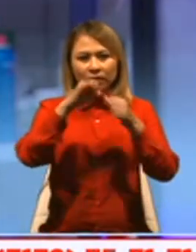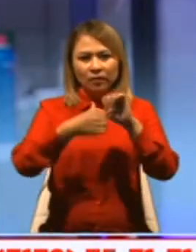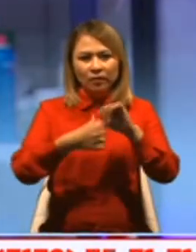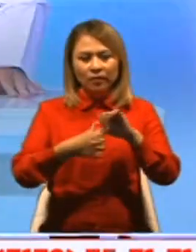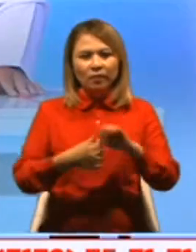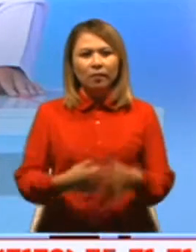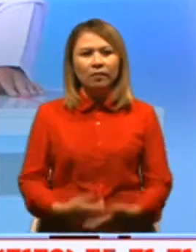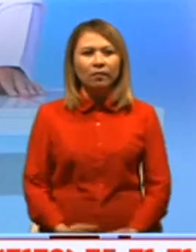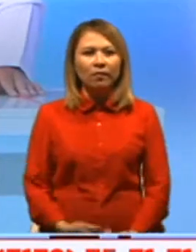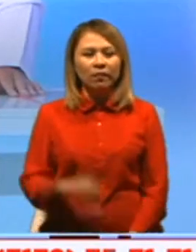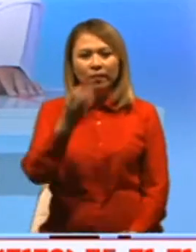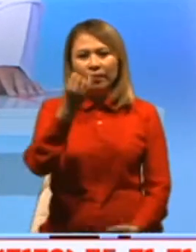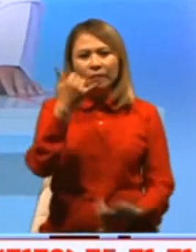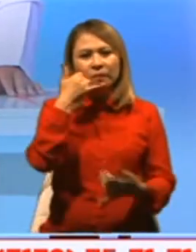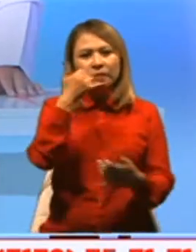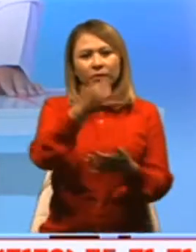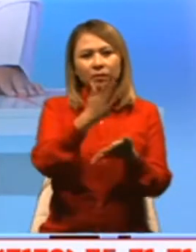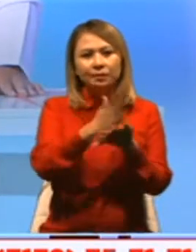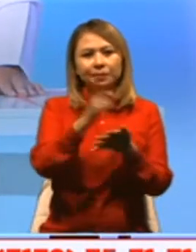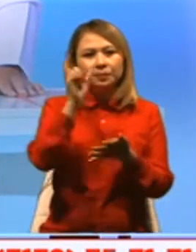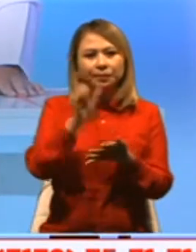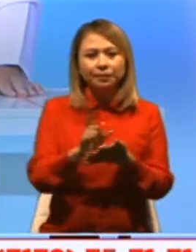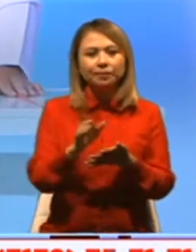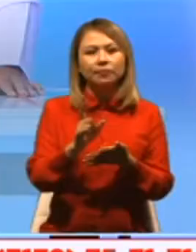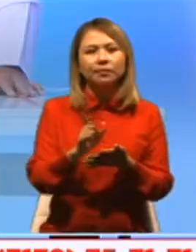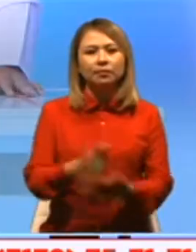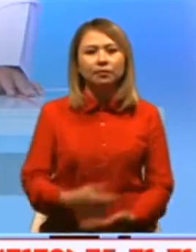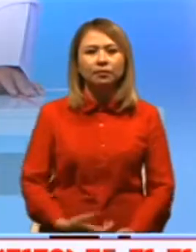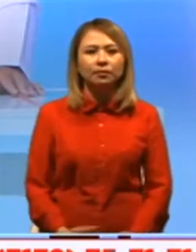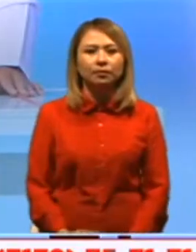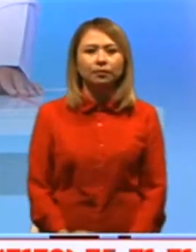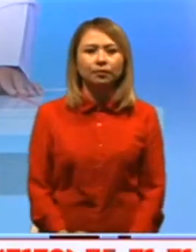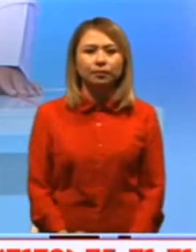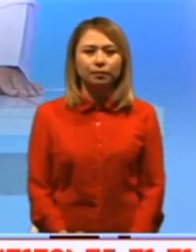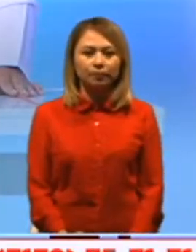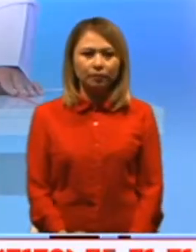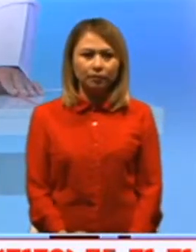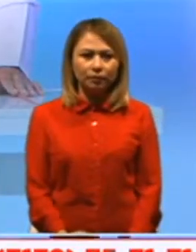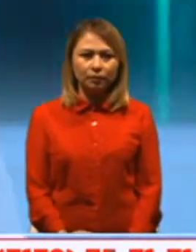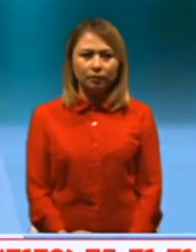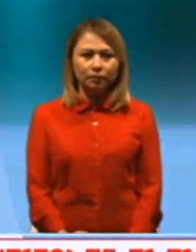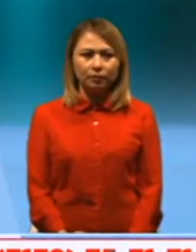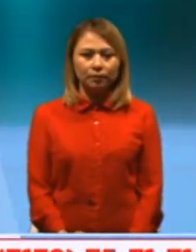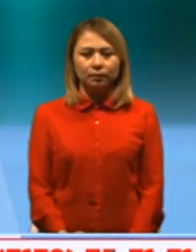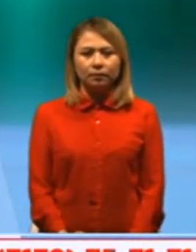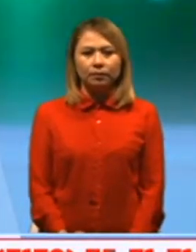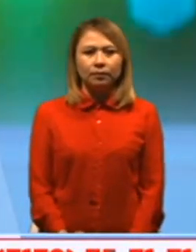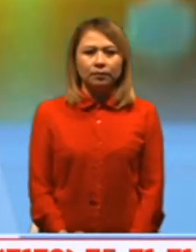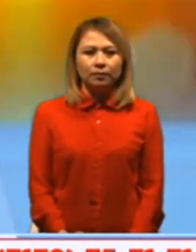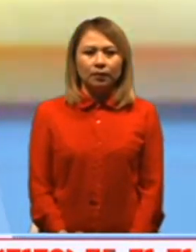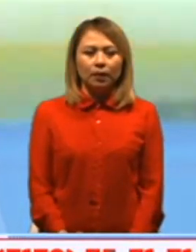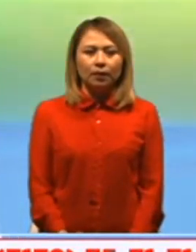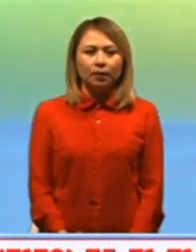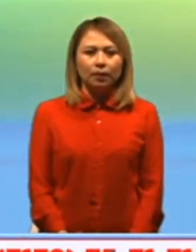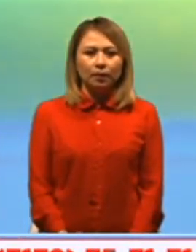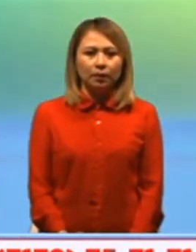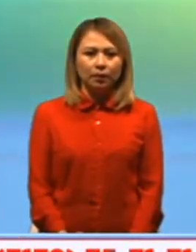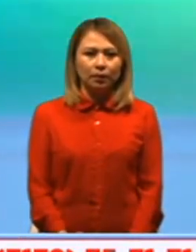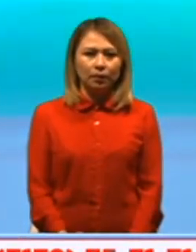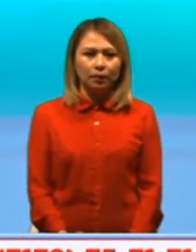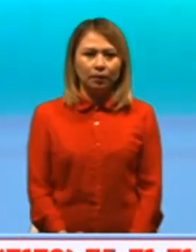бастайды. Тағы бір көрерменіміз бар екен байланыста тұрған. Амансыз ба, тыңдап тұрмыз сізді, қандай сауалыңыз бар, айта қойыңыз.